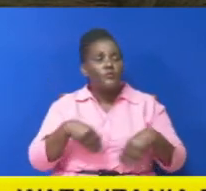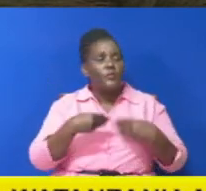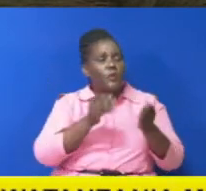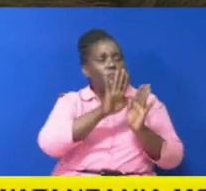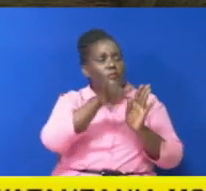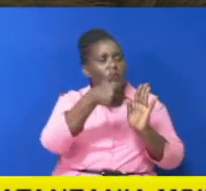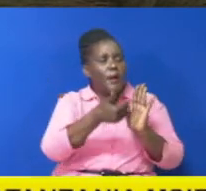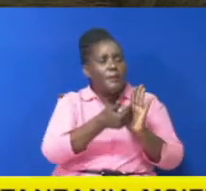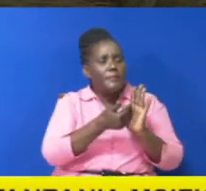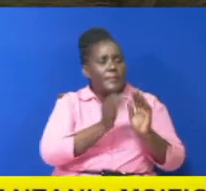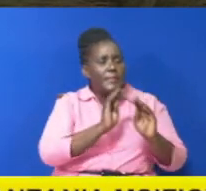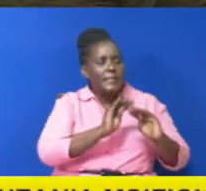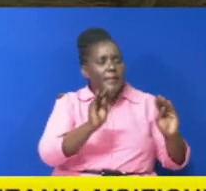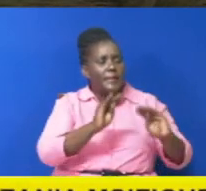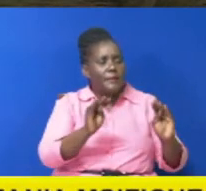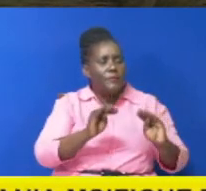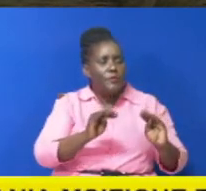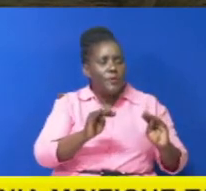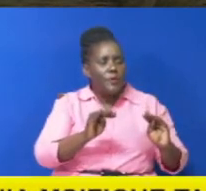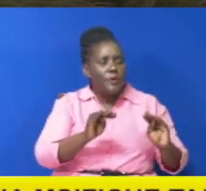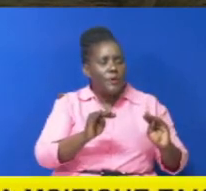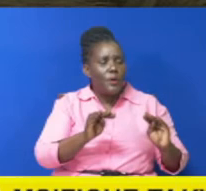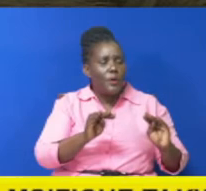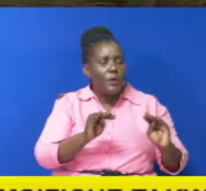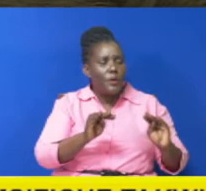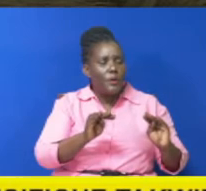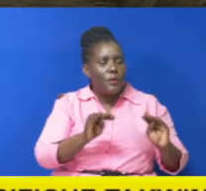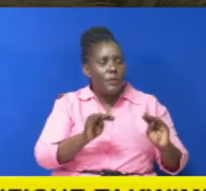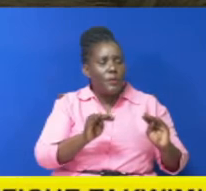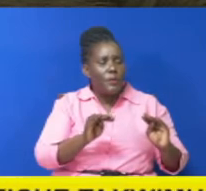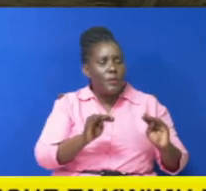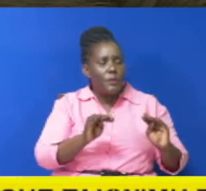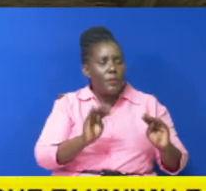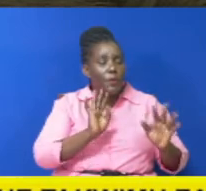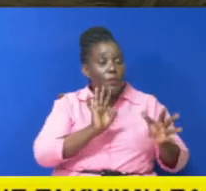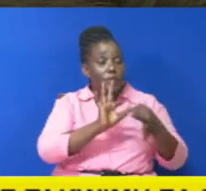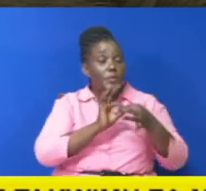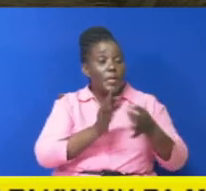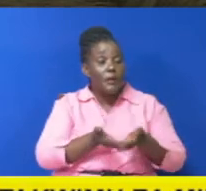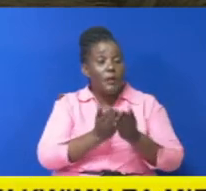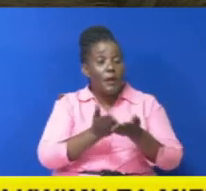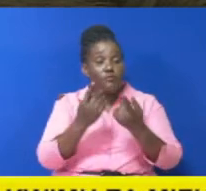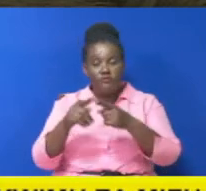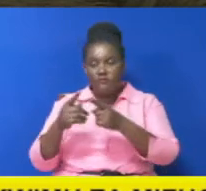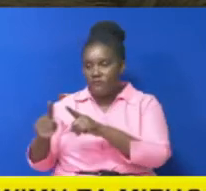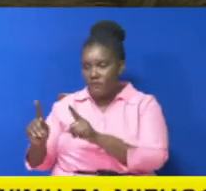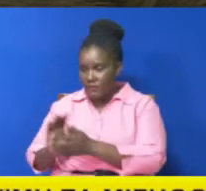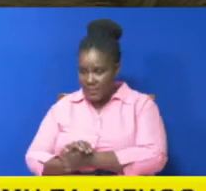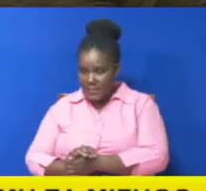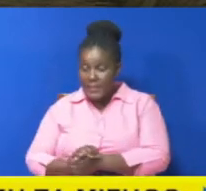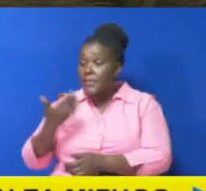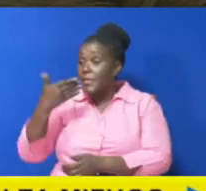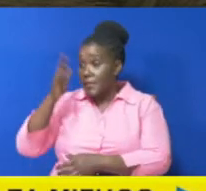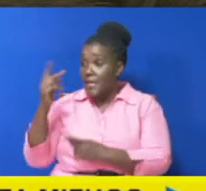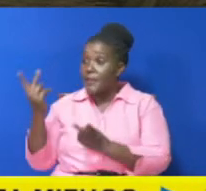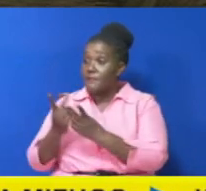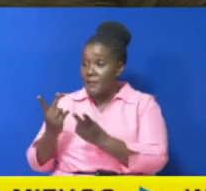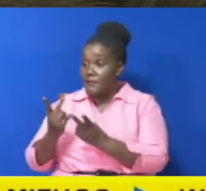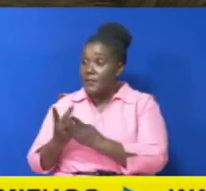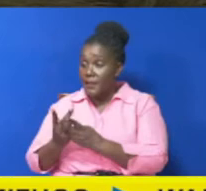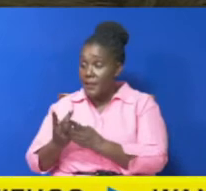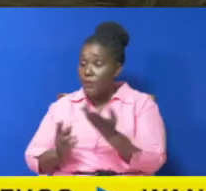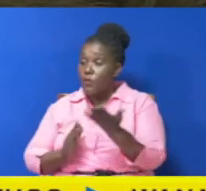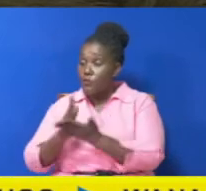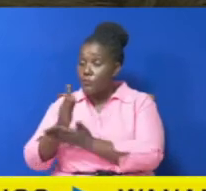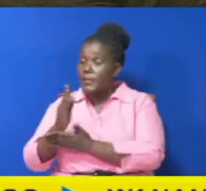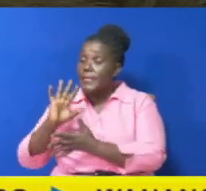elimu zikiendelea. Tumekuwa tukitoa elimu kwa kushirikiana na wadau mbalimbali, of course, na serikali wenyewe kupitia sekretarieti ya